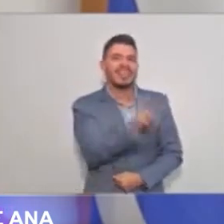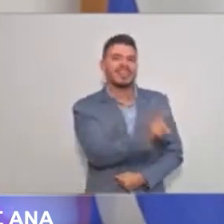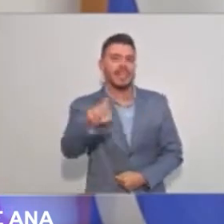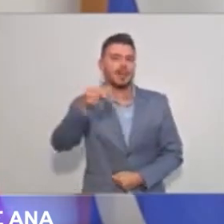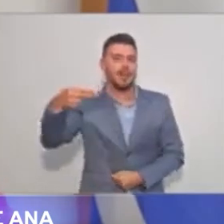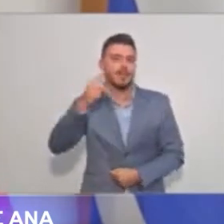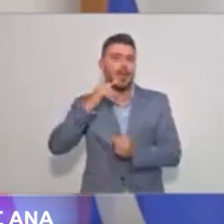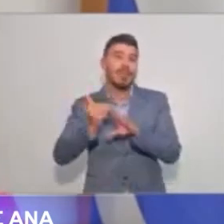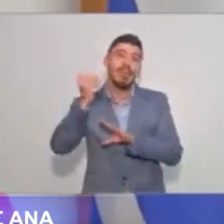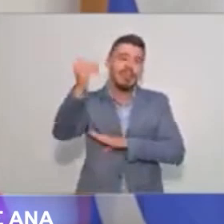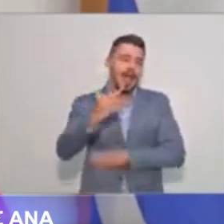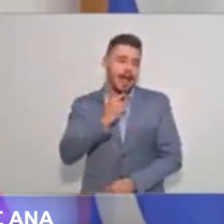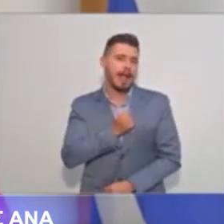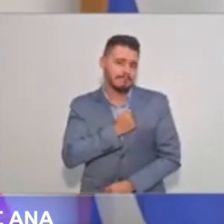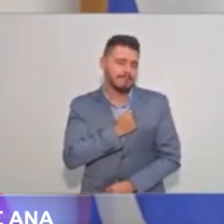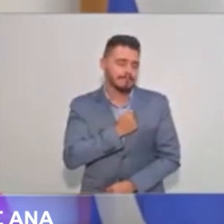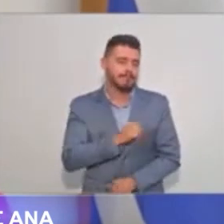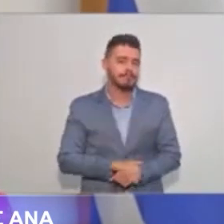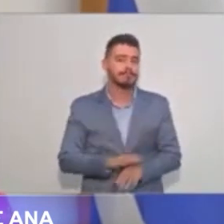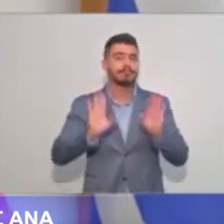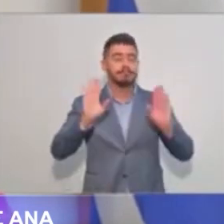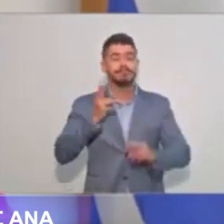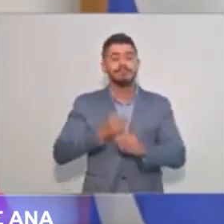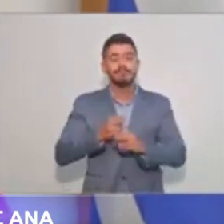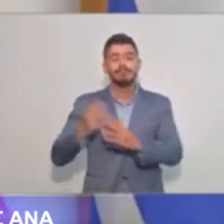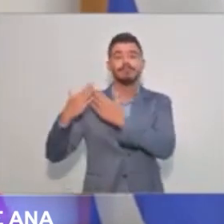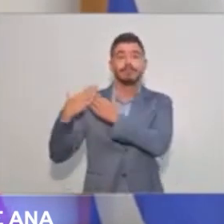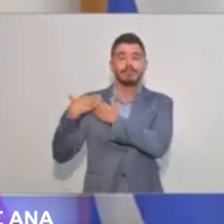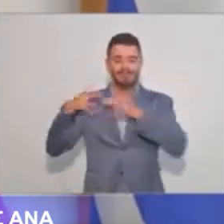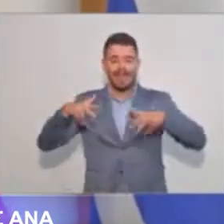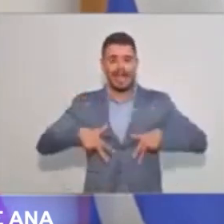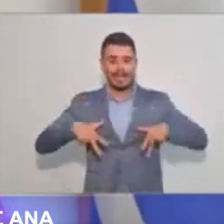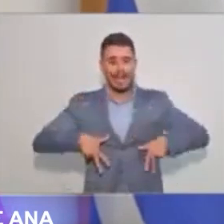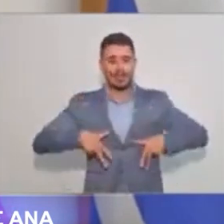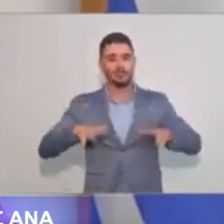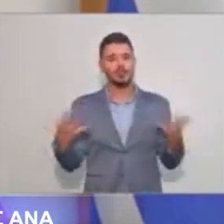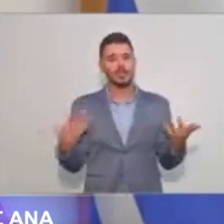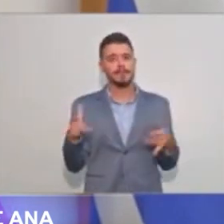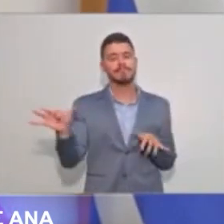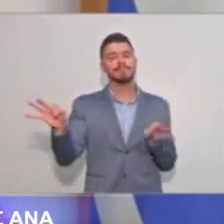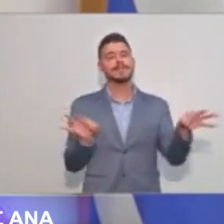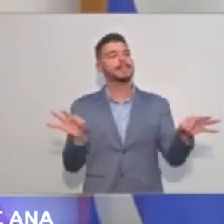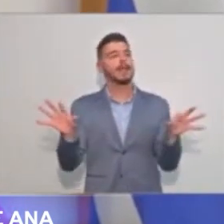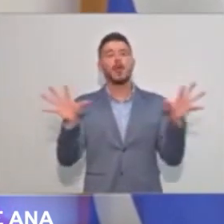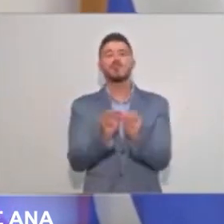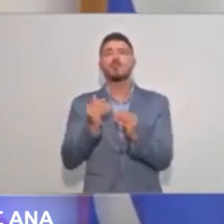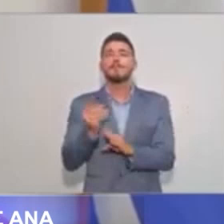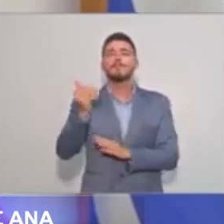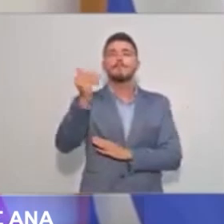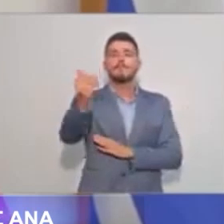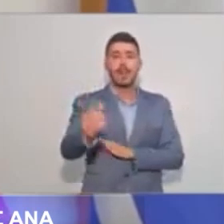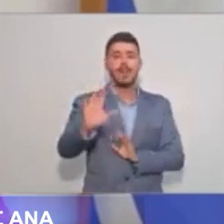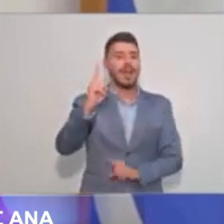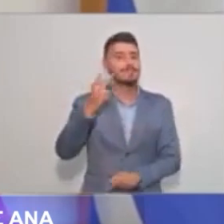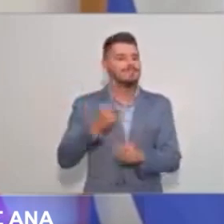ευρώ. Ευθύνη ωστόσο της πολιτείας είναι να σχεδιάζει το μέλλον λαμβάνοντας υπόψη τις νέες